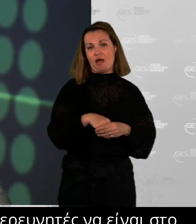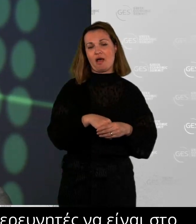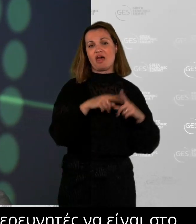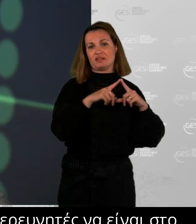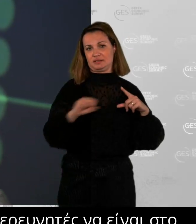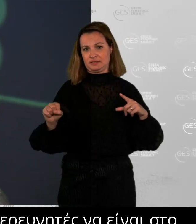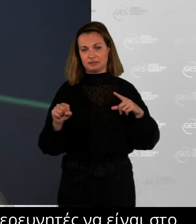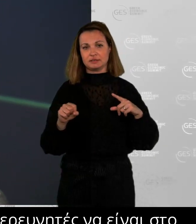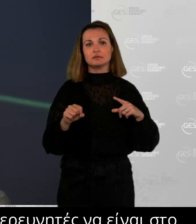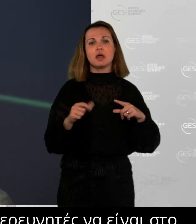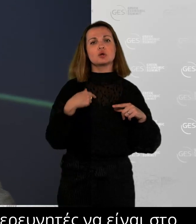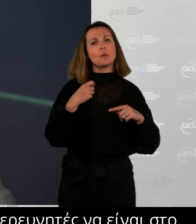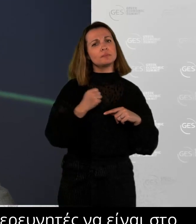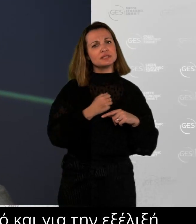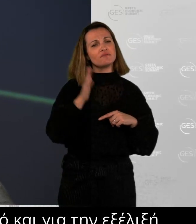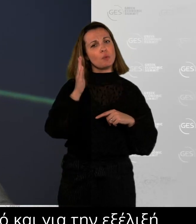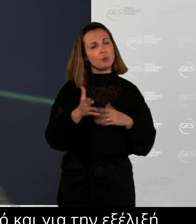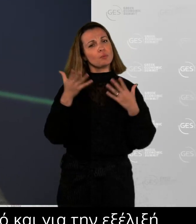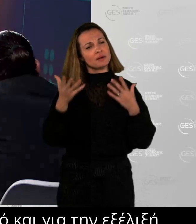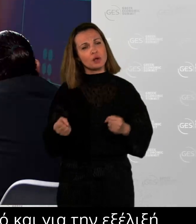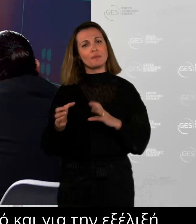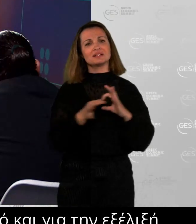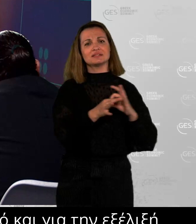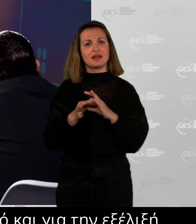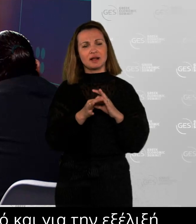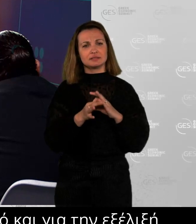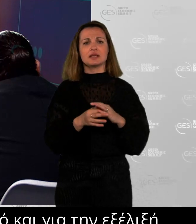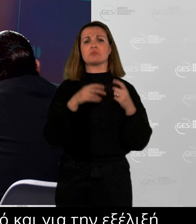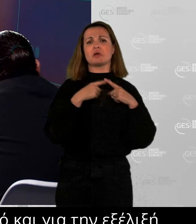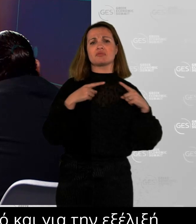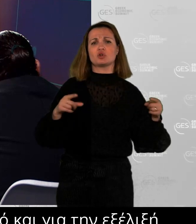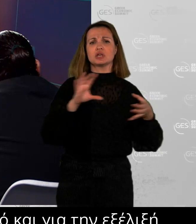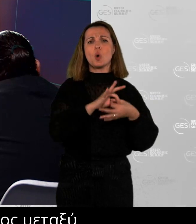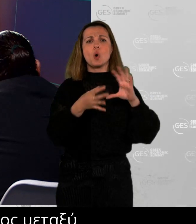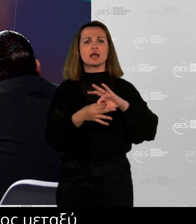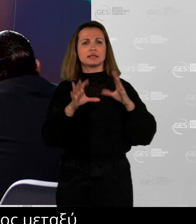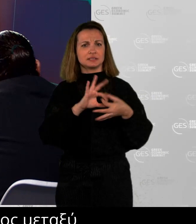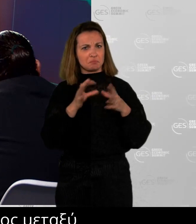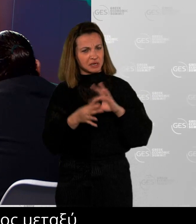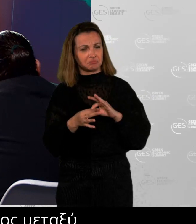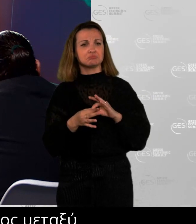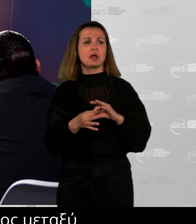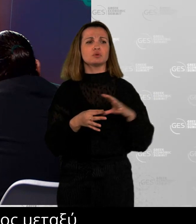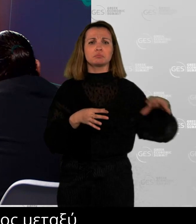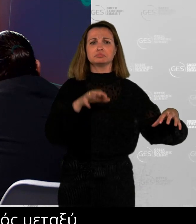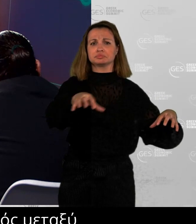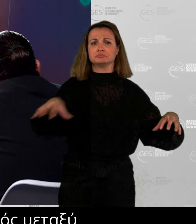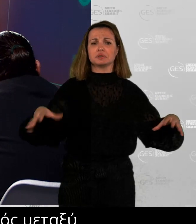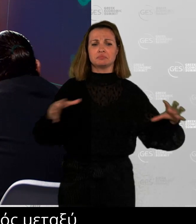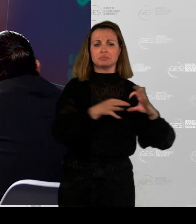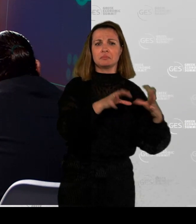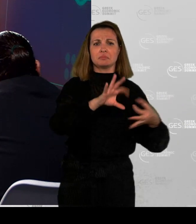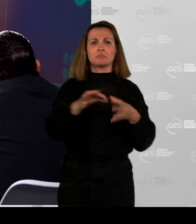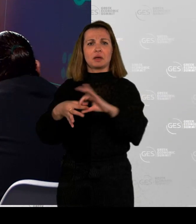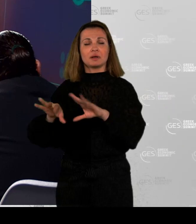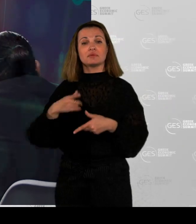έχουμε κοινούς τεχνοβλαστούς μεταξύ διαφορετικών ερευνητικών οργανισμών και πλέον ξέρουμε ποιοι θα είναι οι δικαιούχοι των δικαιωμάτων της διανοητικής ιδιοκτησίας